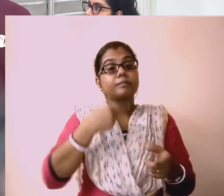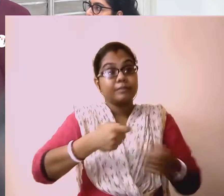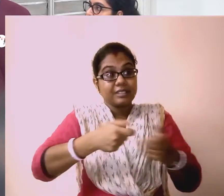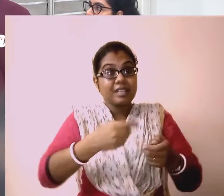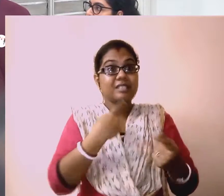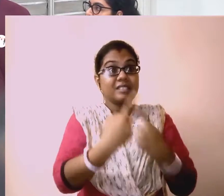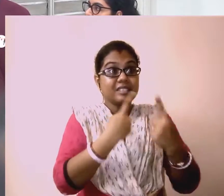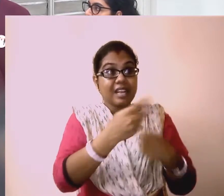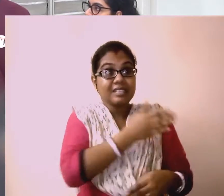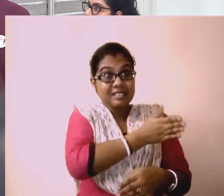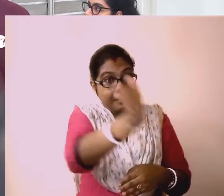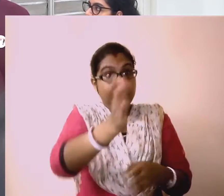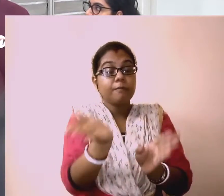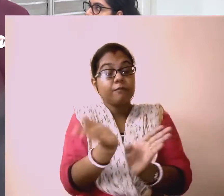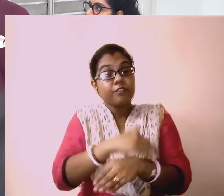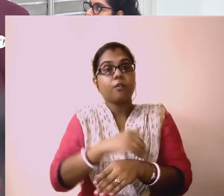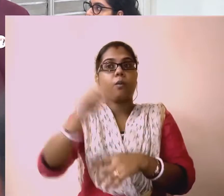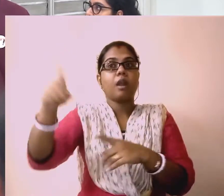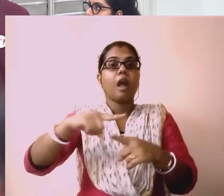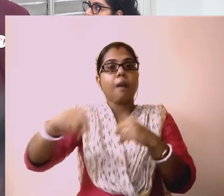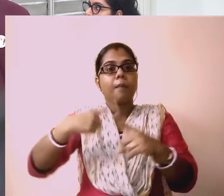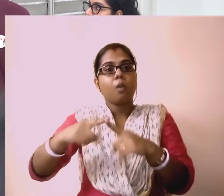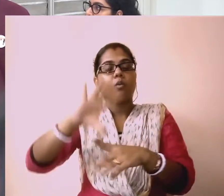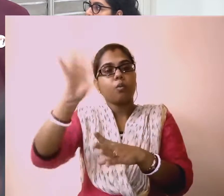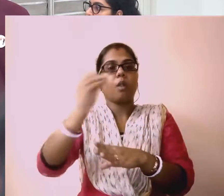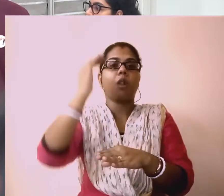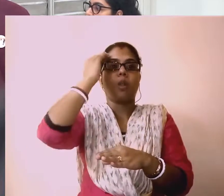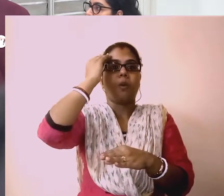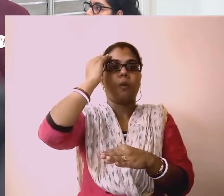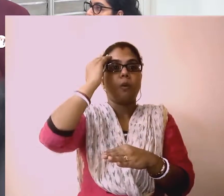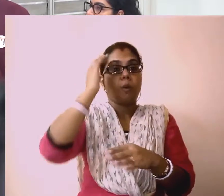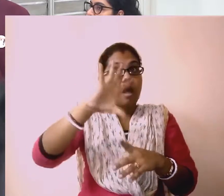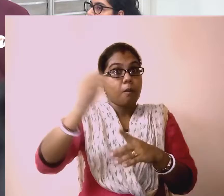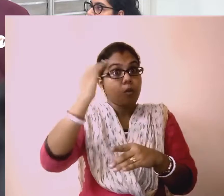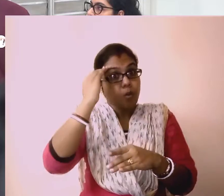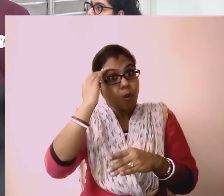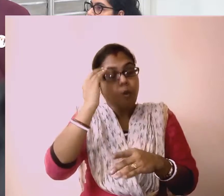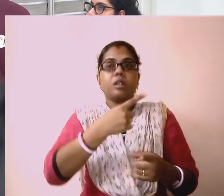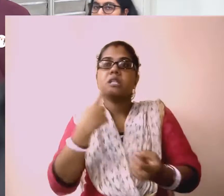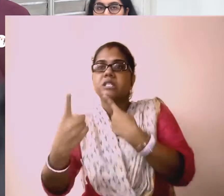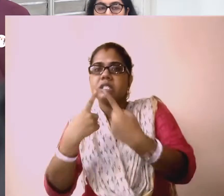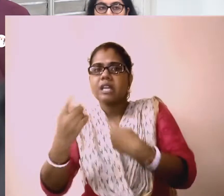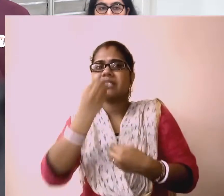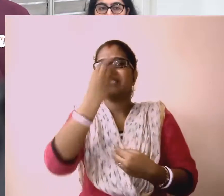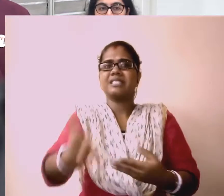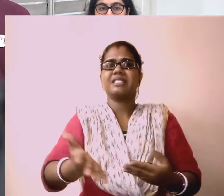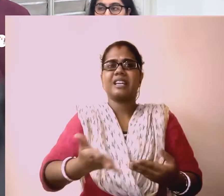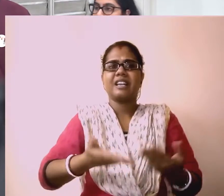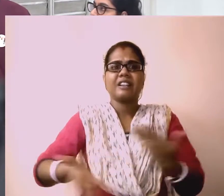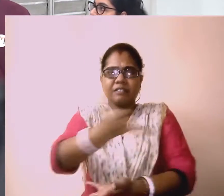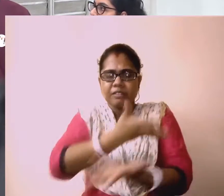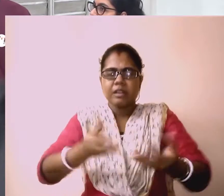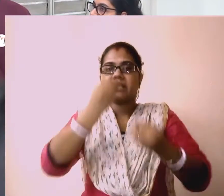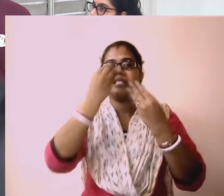बारे में पढ़ना, उसके बारे में सब कुछ जानना, उसके हिसाब से अपनी पिच बनाने से ही आपको कुछ फ़ायदा होगा। अगर आप